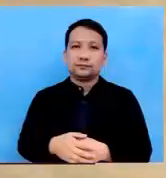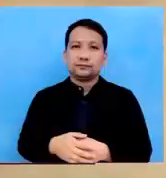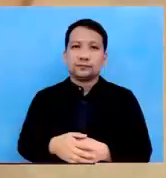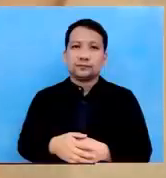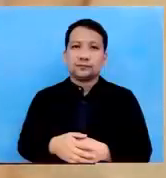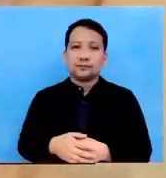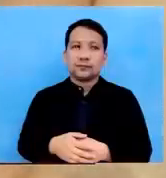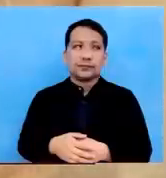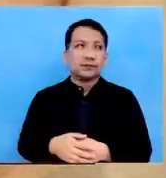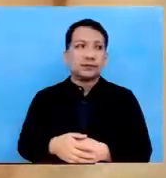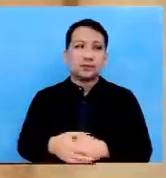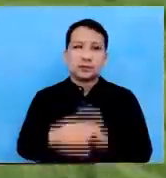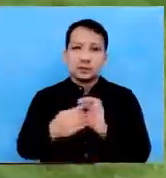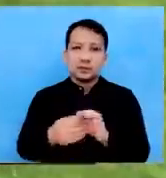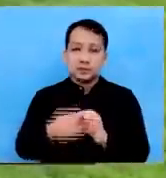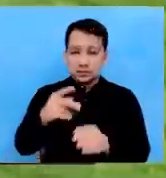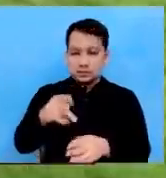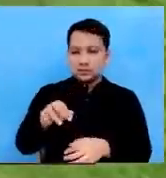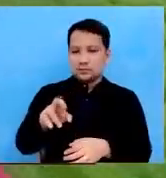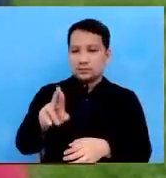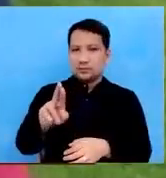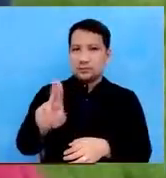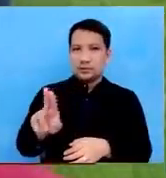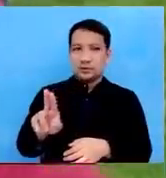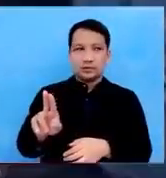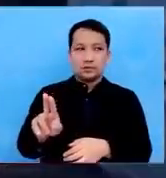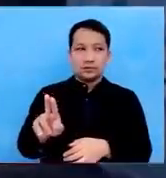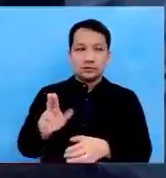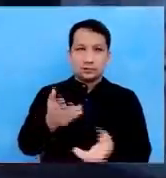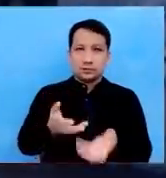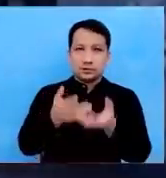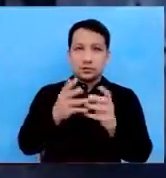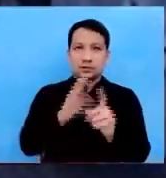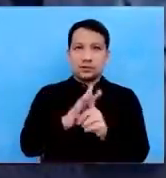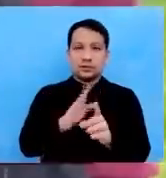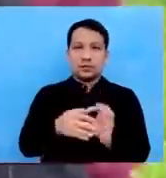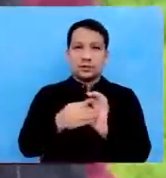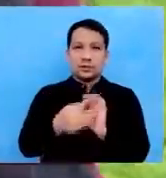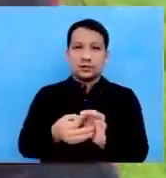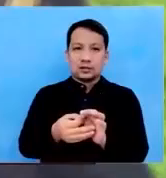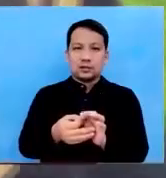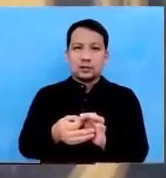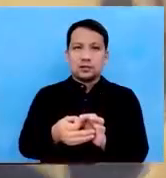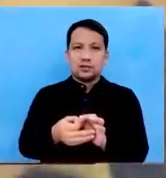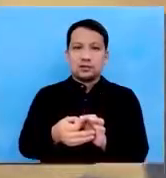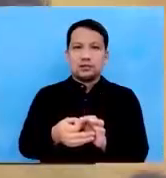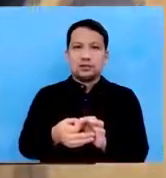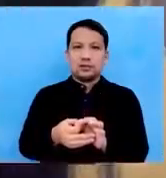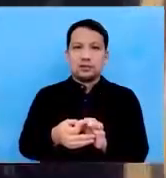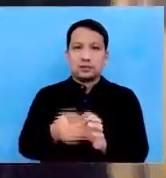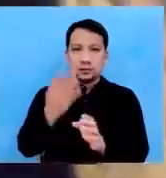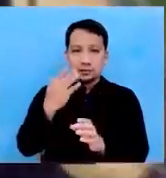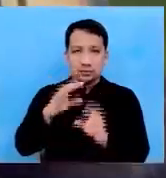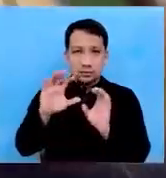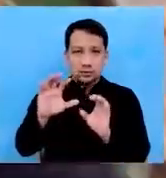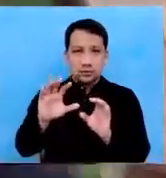Sa bansang Peru naman, bida ang mga nakakatakyut na pets. Gaya ng pusang